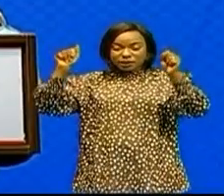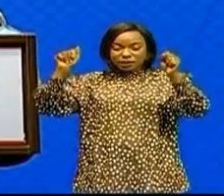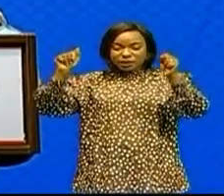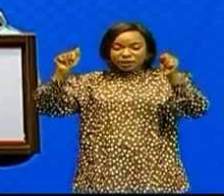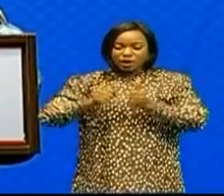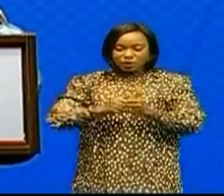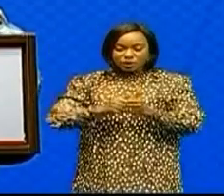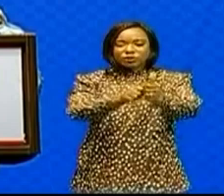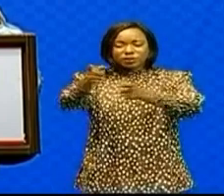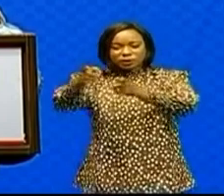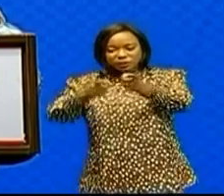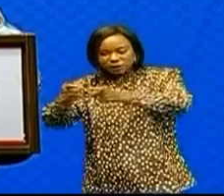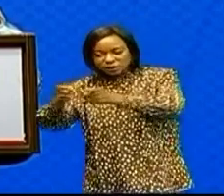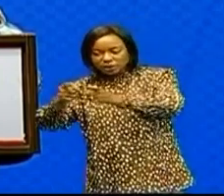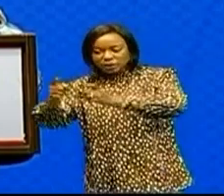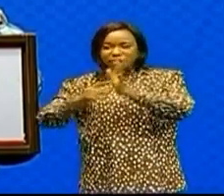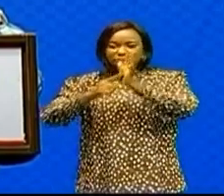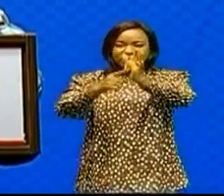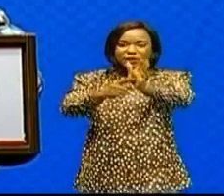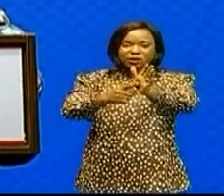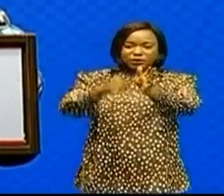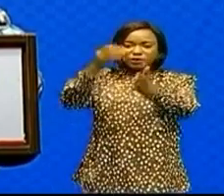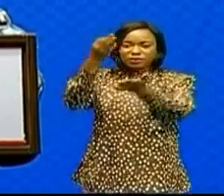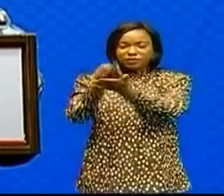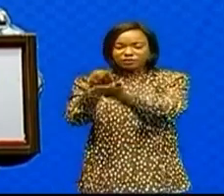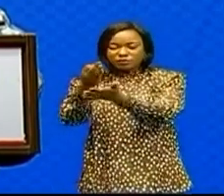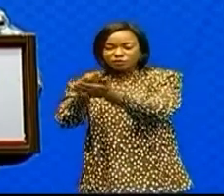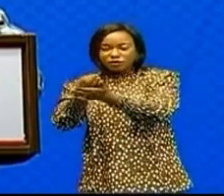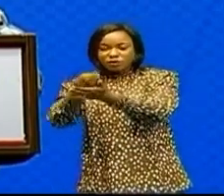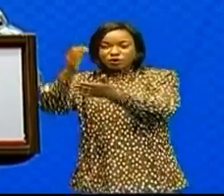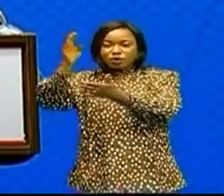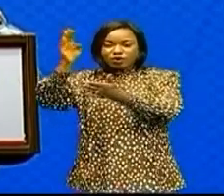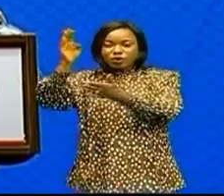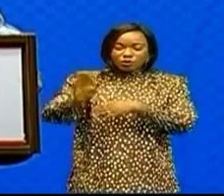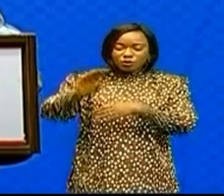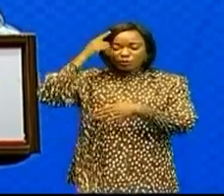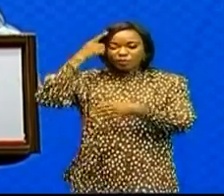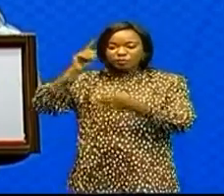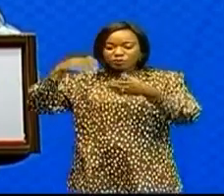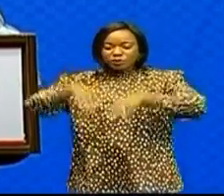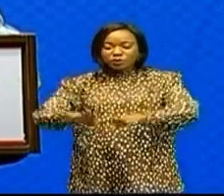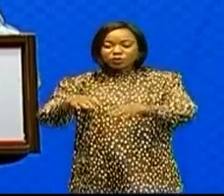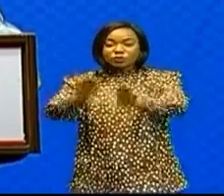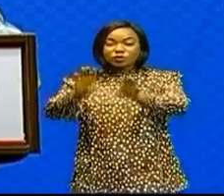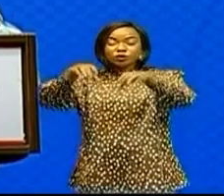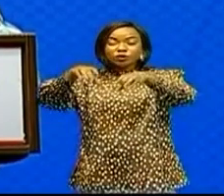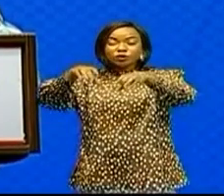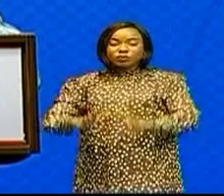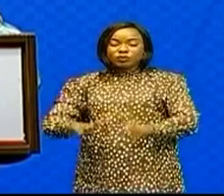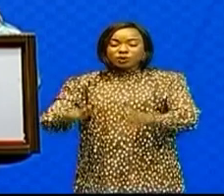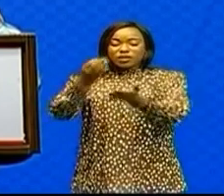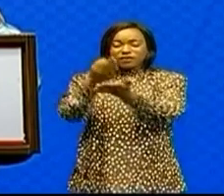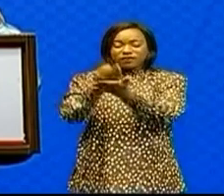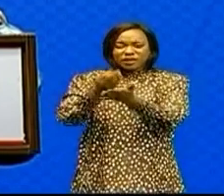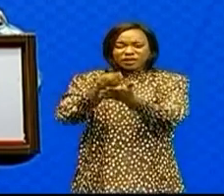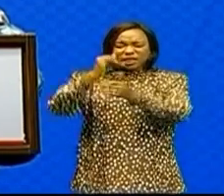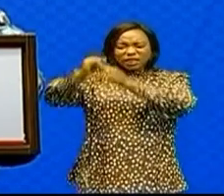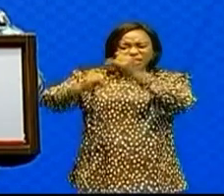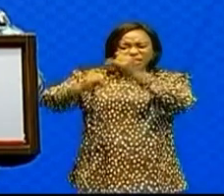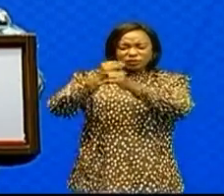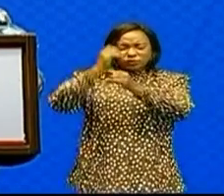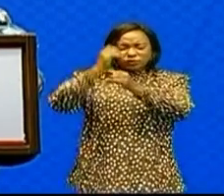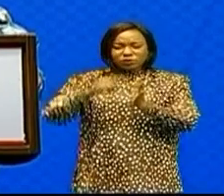conduit la cérémonie de présentation de fonds bleus pour le bassin du Congo, un fonds international de